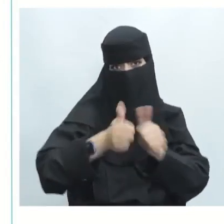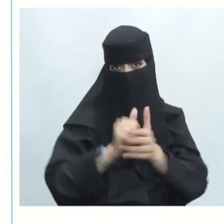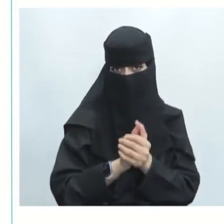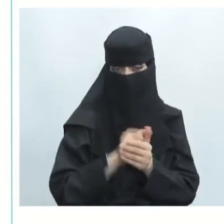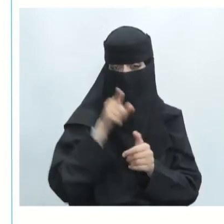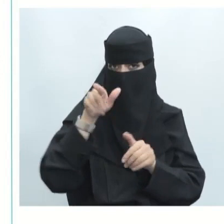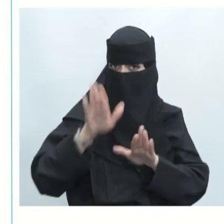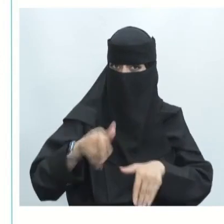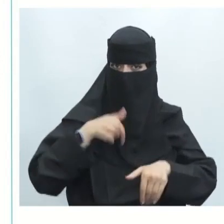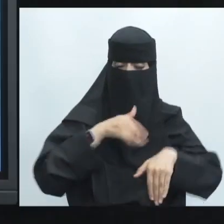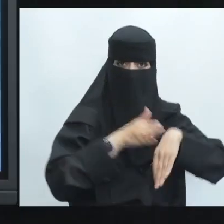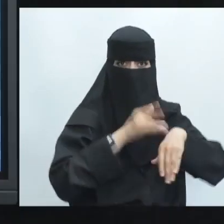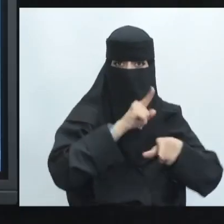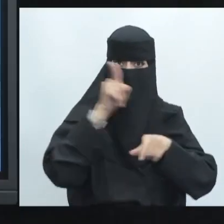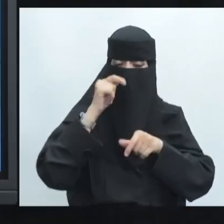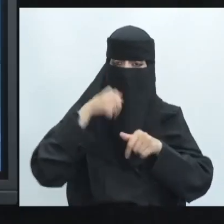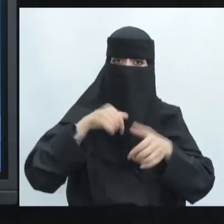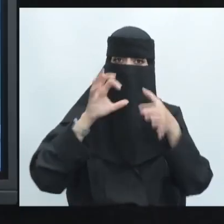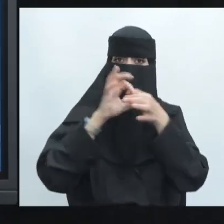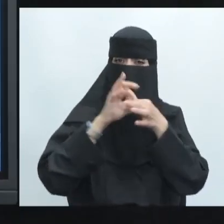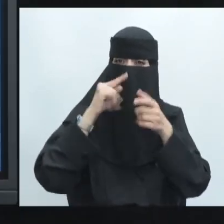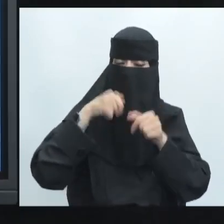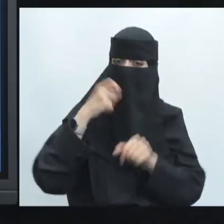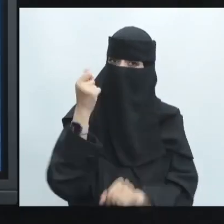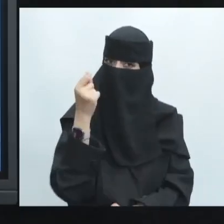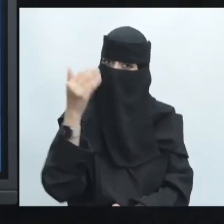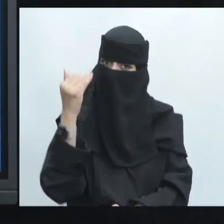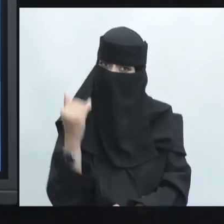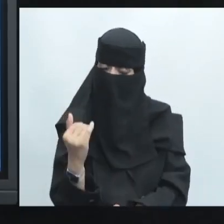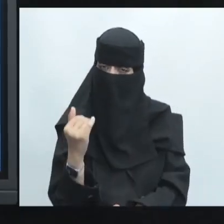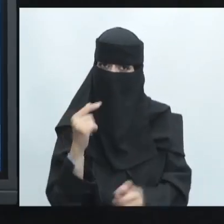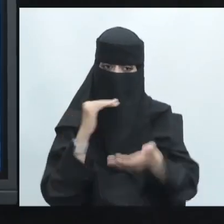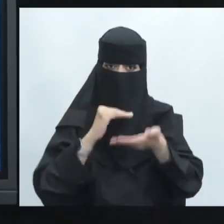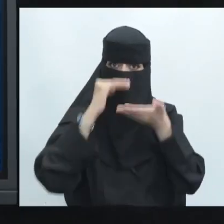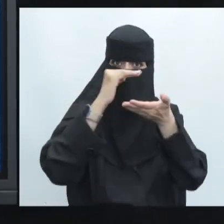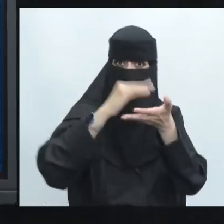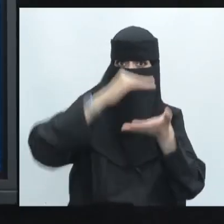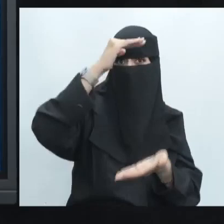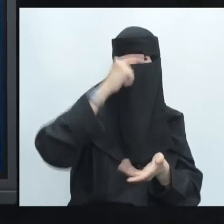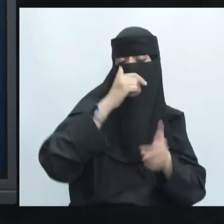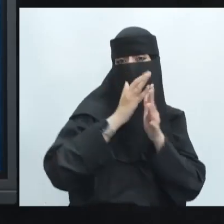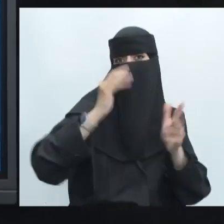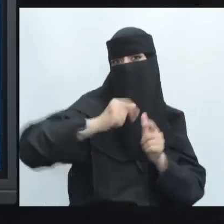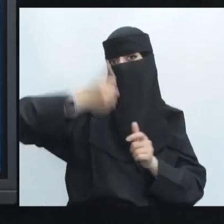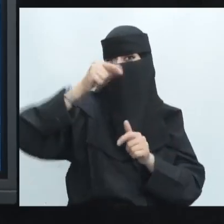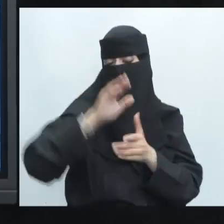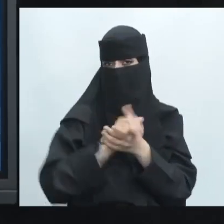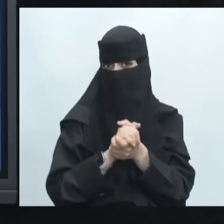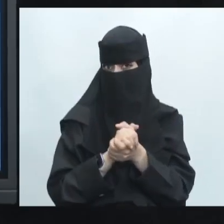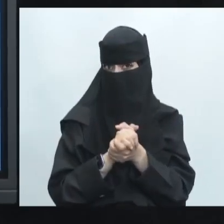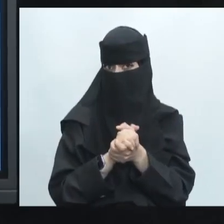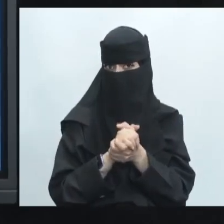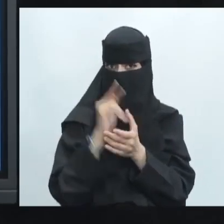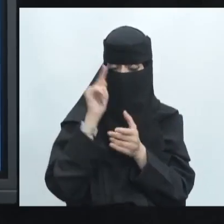قد تكون هذه الخدمه تتعلق بالسعر ان تكون تقدم منتج مشابه لمنتج المنافسين بسعر